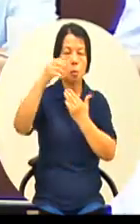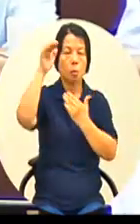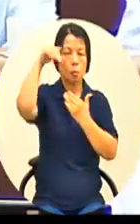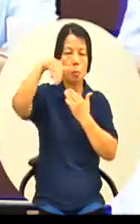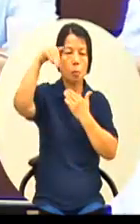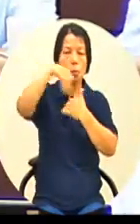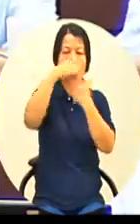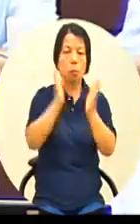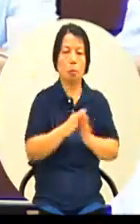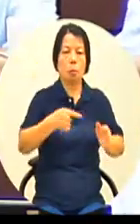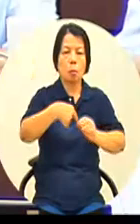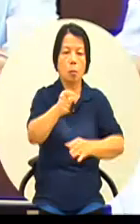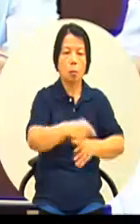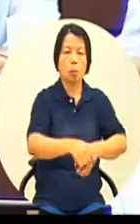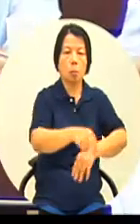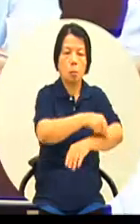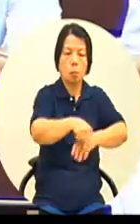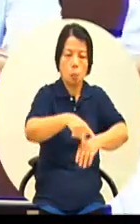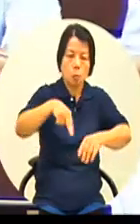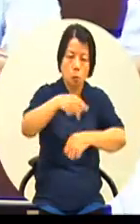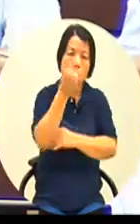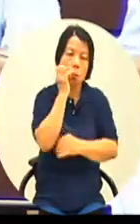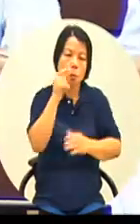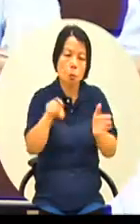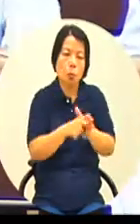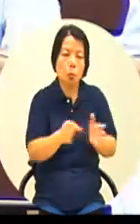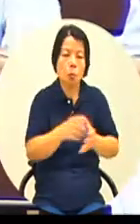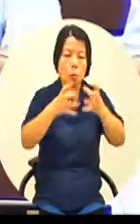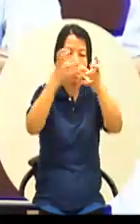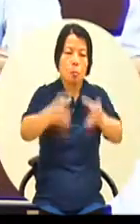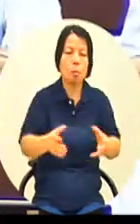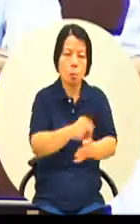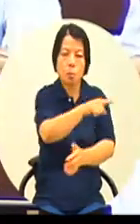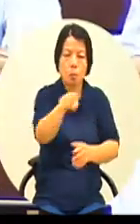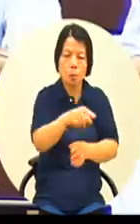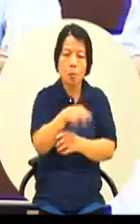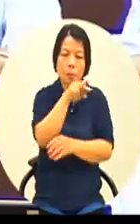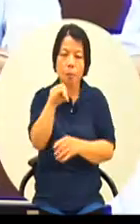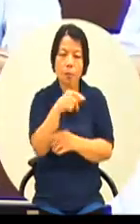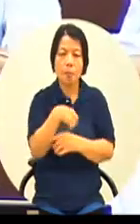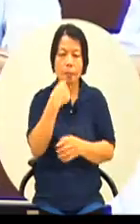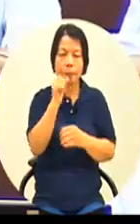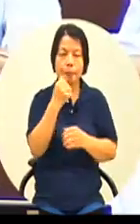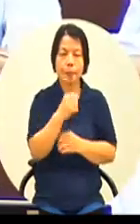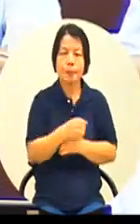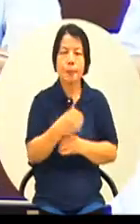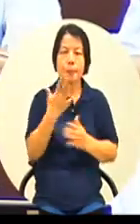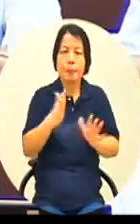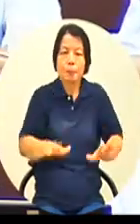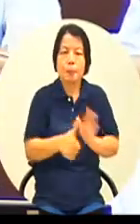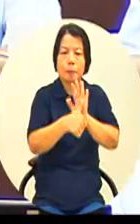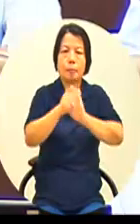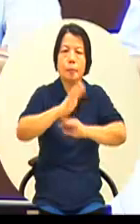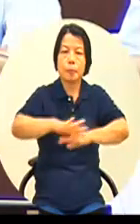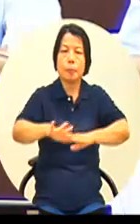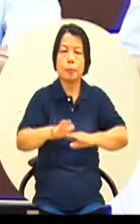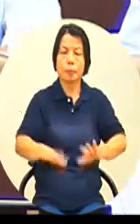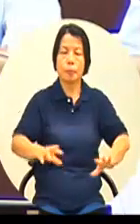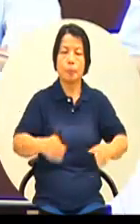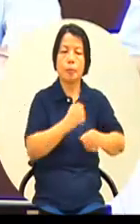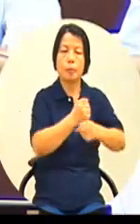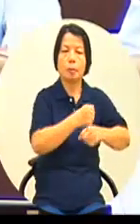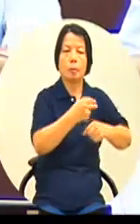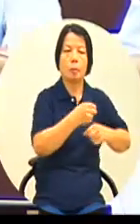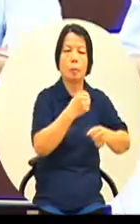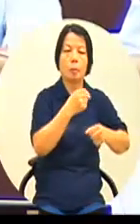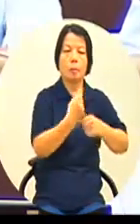行脚的过程里面，把博尔作为一个宣传的亮点哈。这是第一个部分。第二个部分，我感觉博尔我们现在当然文化